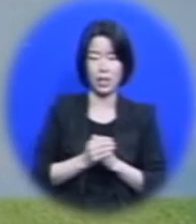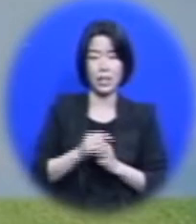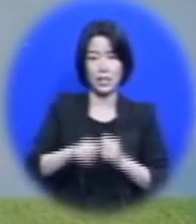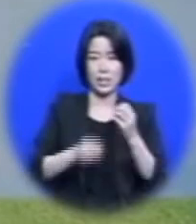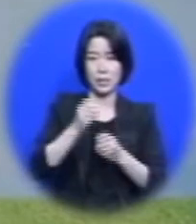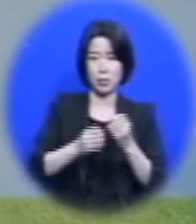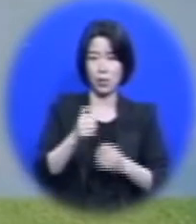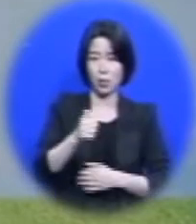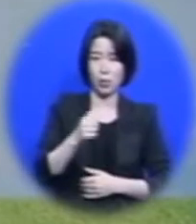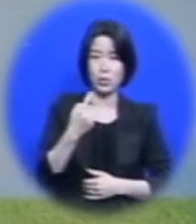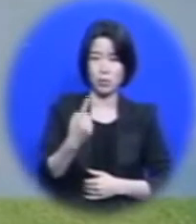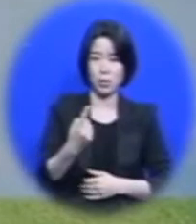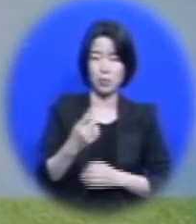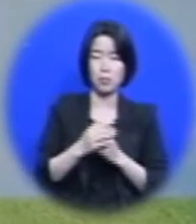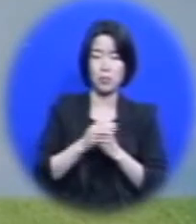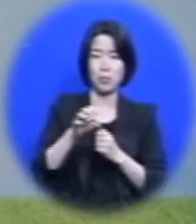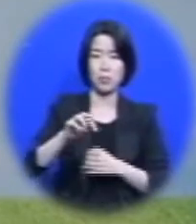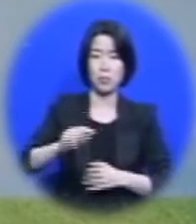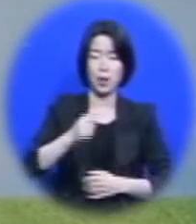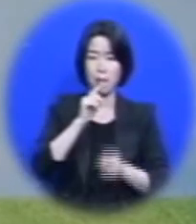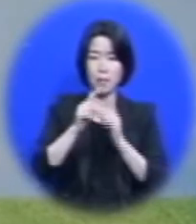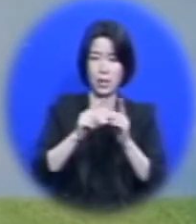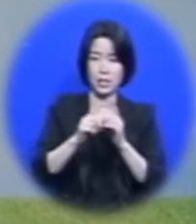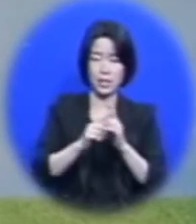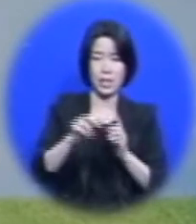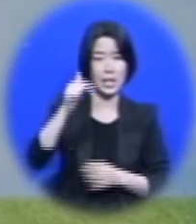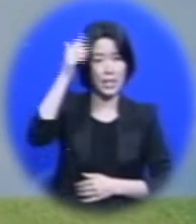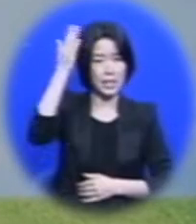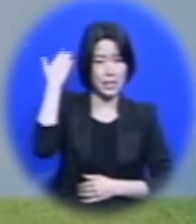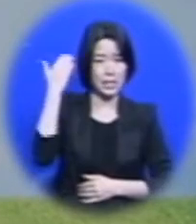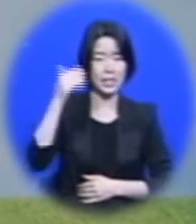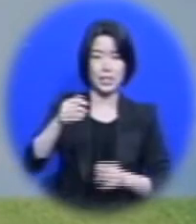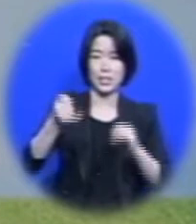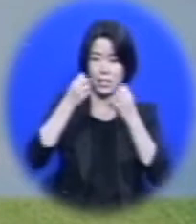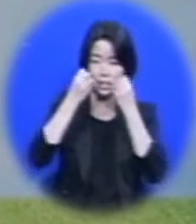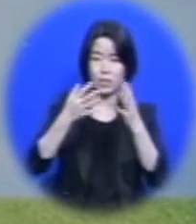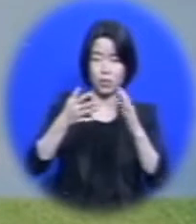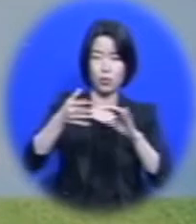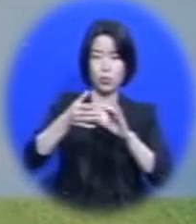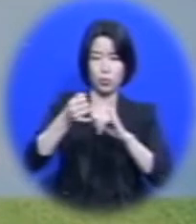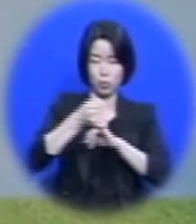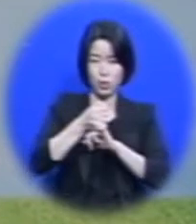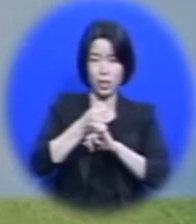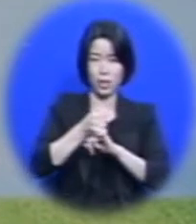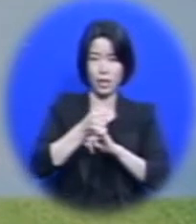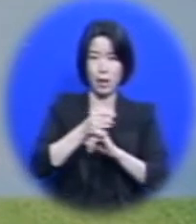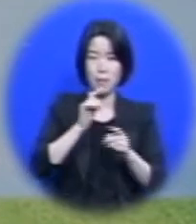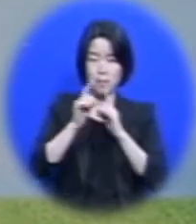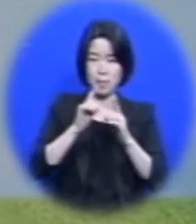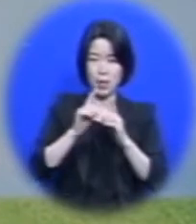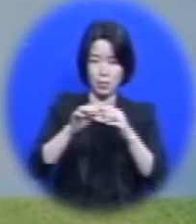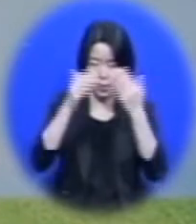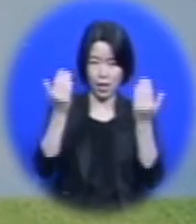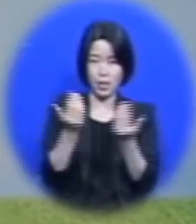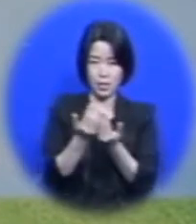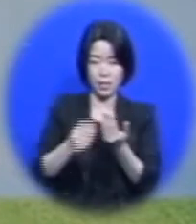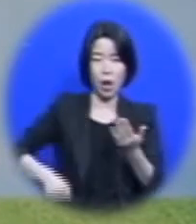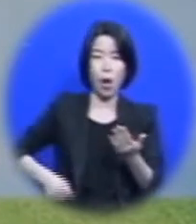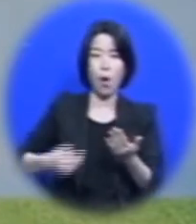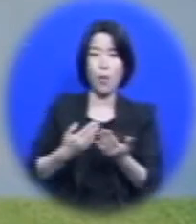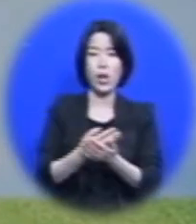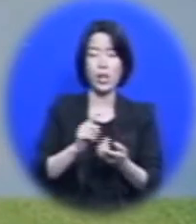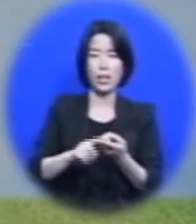시편 51편 말씀이 신구약 성경에 통틀어 나오는 가장 대표적인 회개에 대한